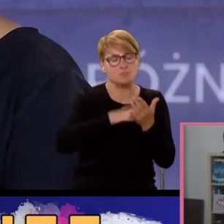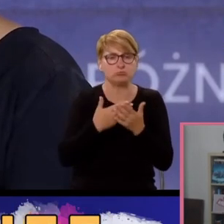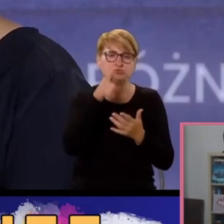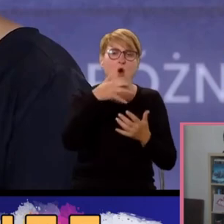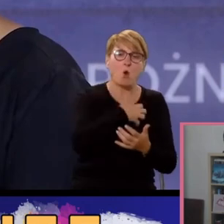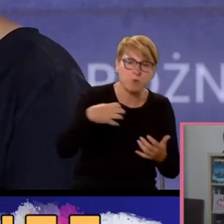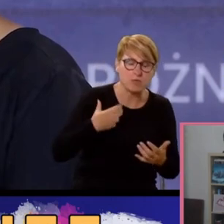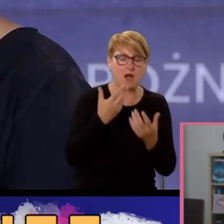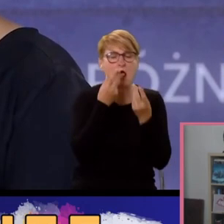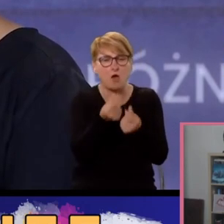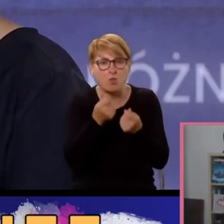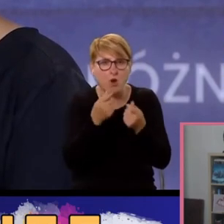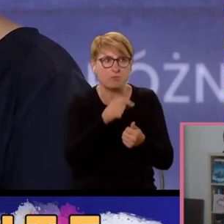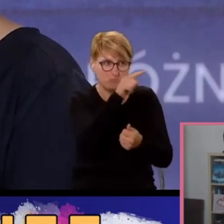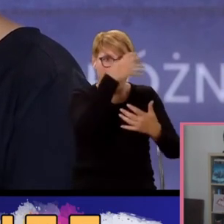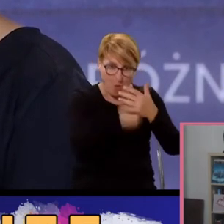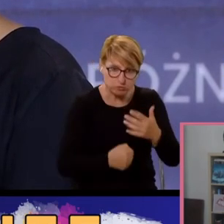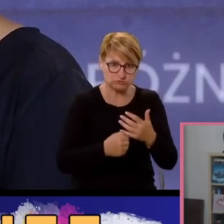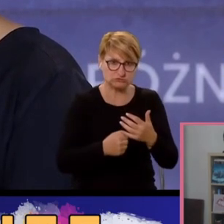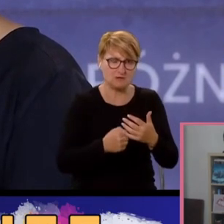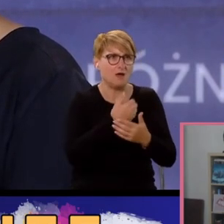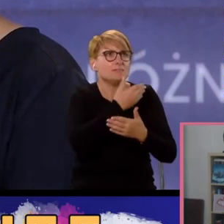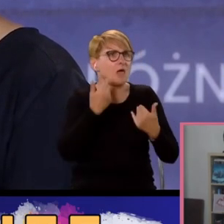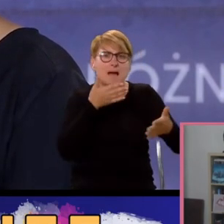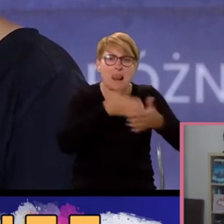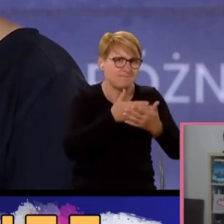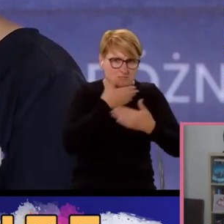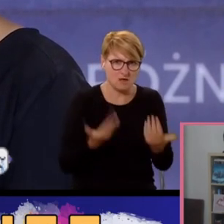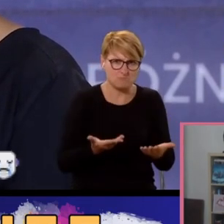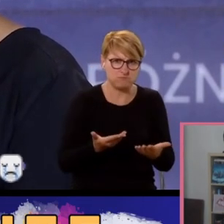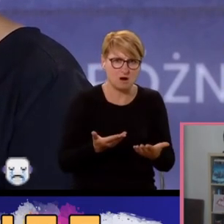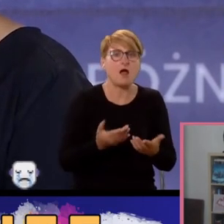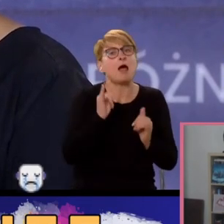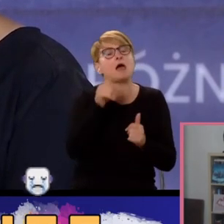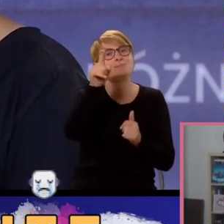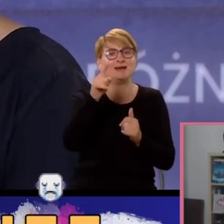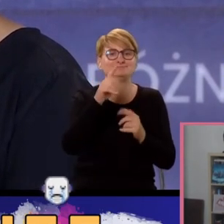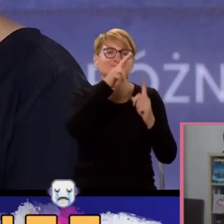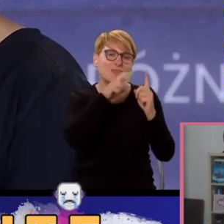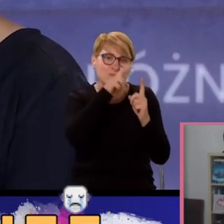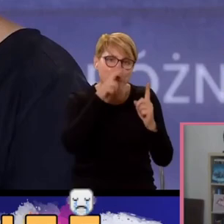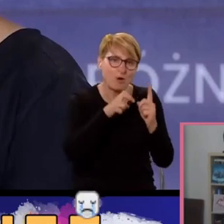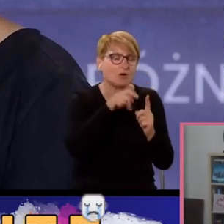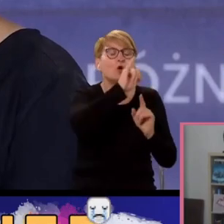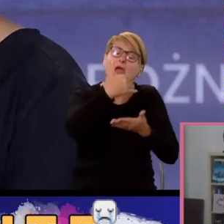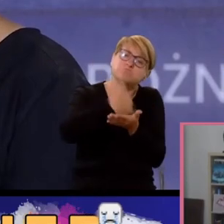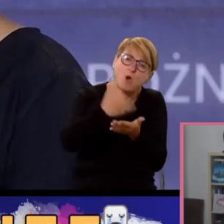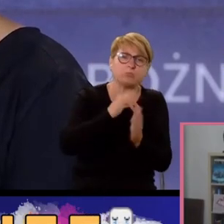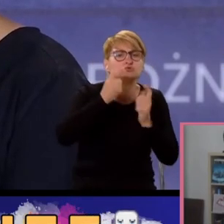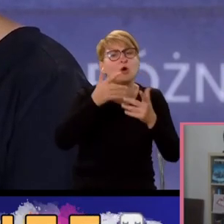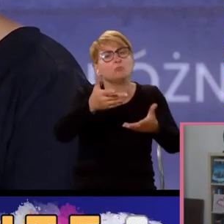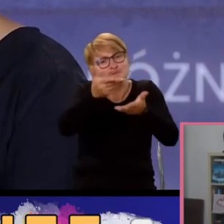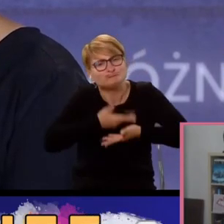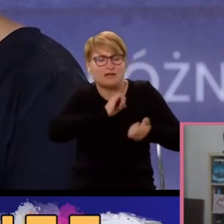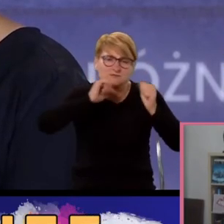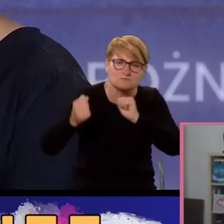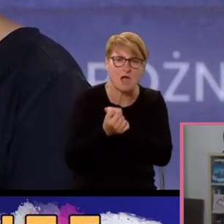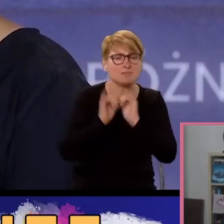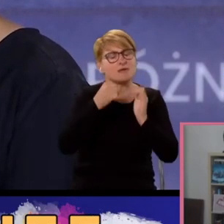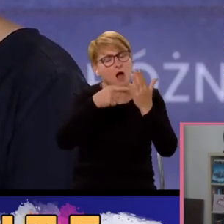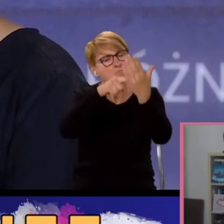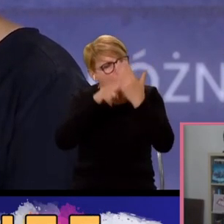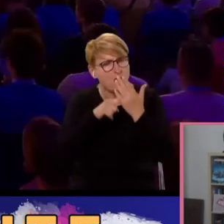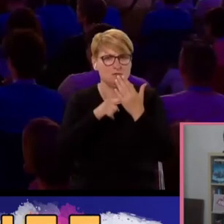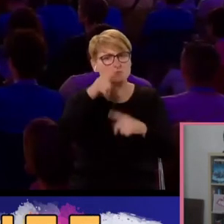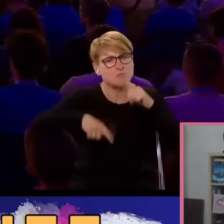ekonomii, wykorzystujemy ją, prawda? Nie znamy w tym umiaru. Mhm. A jak ta antropologia, o której mówisz, jak ona może konkretnie nam pomóc? Co może zmienić? Jak inaczej może nam pokazać